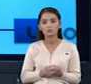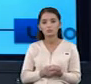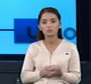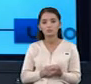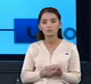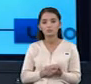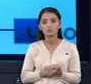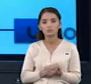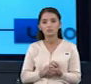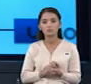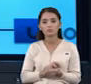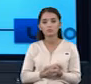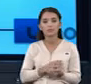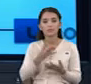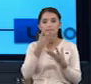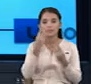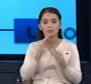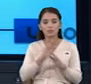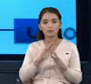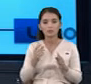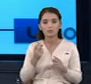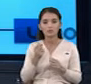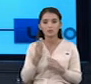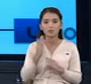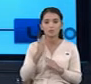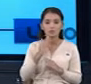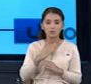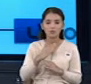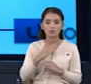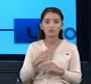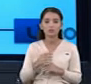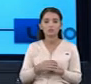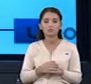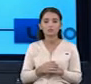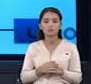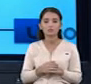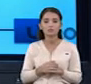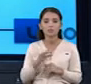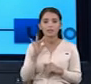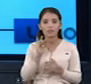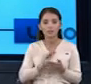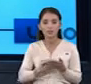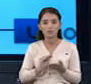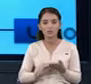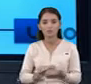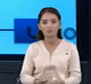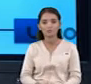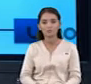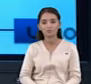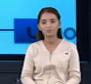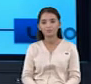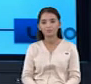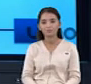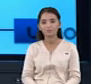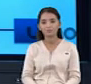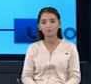Не забывайте наклонять букву, отрываем и напишем.